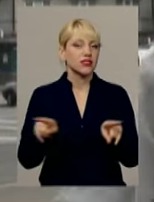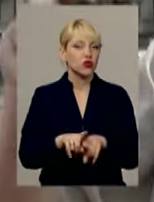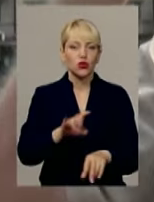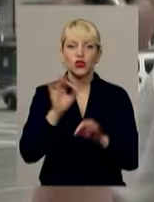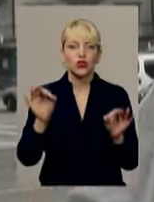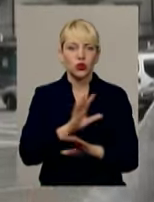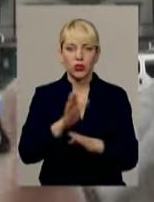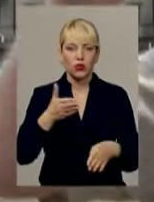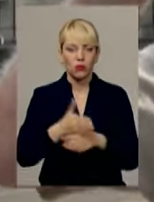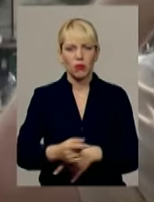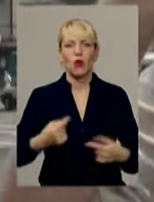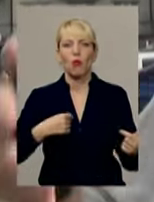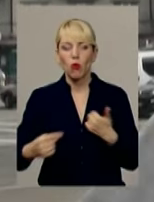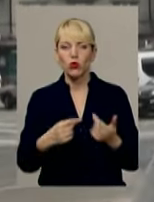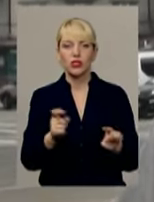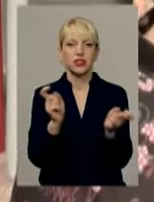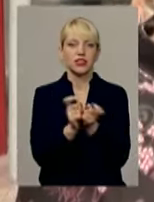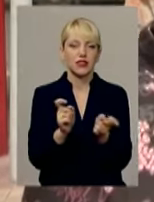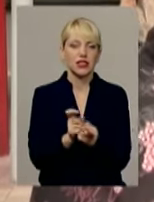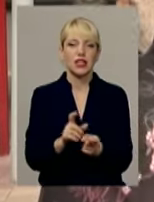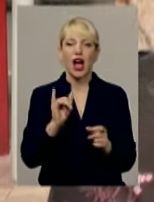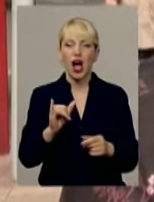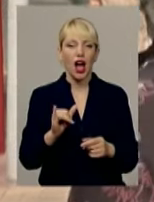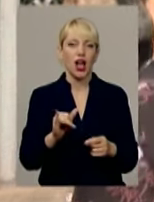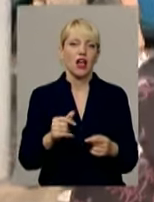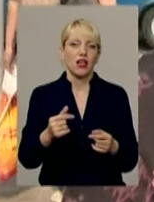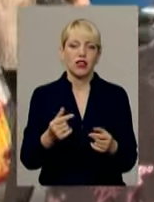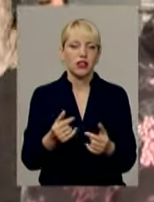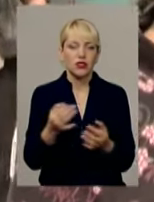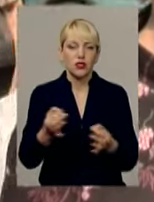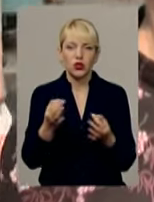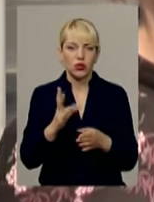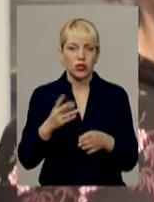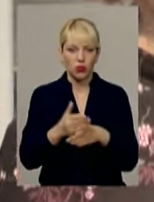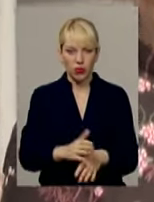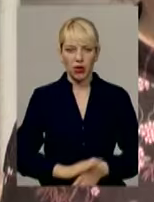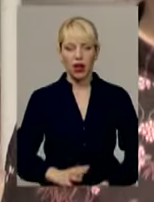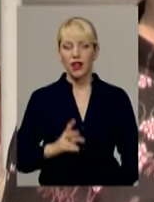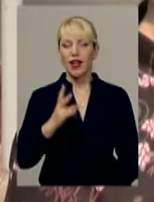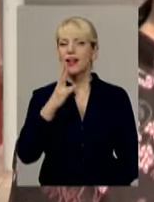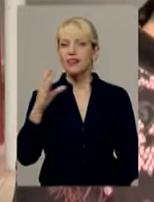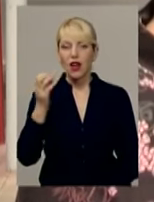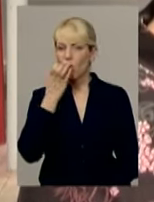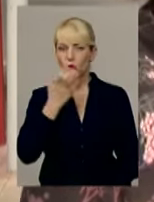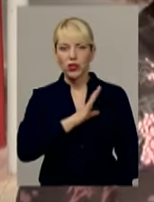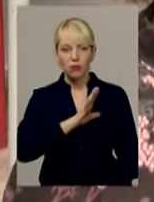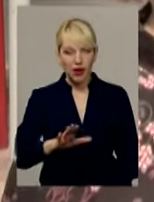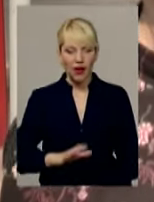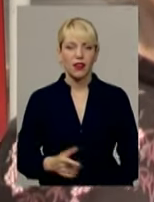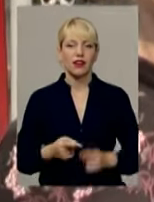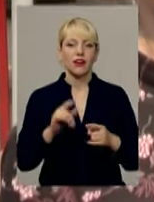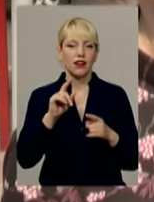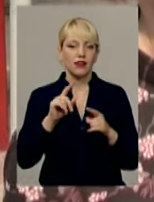мучається, свариться, і толку нема. Не утепляла. А плануєте? Ні, не планую. Чому? Не